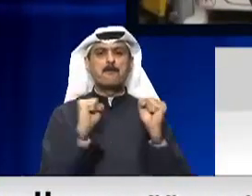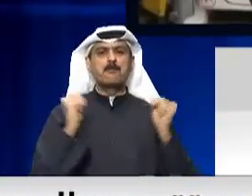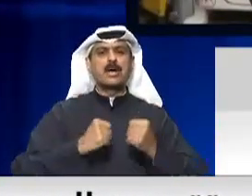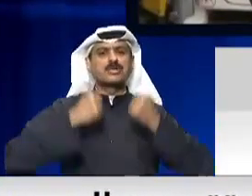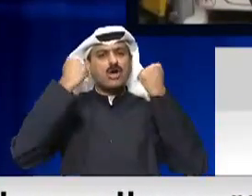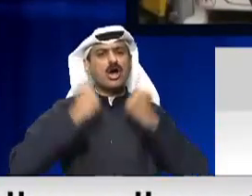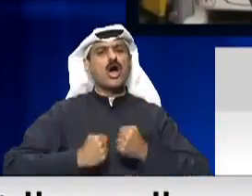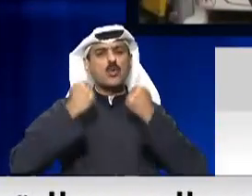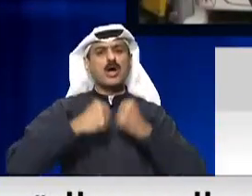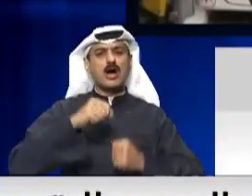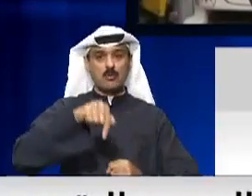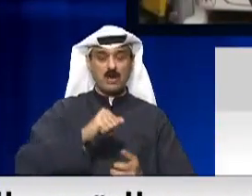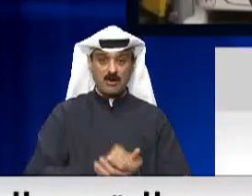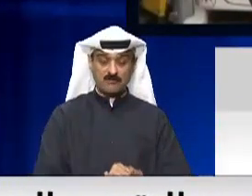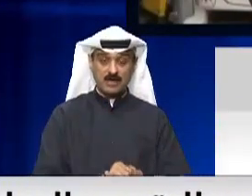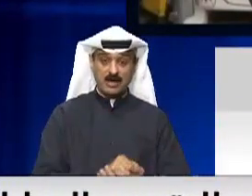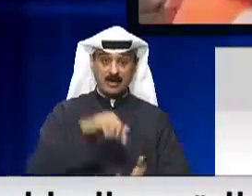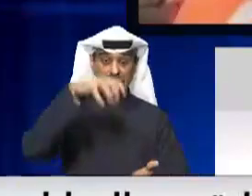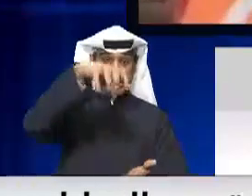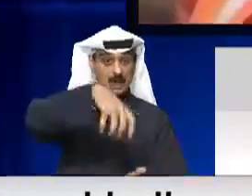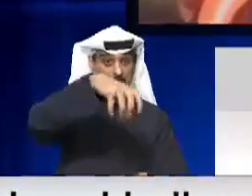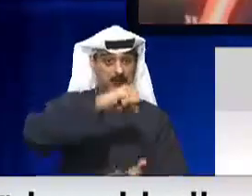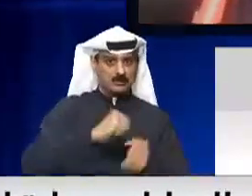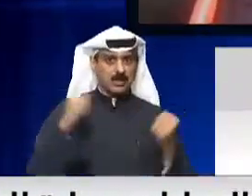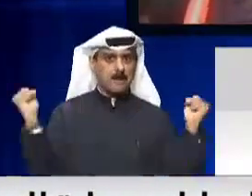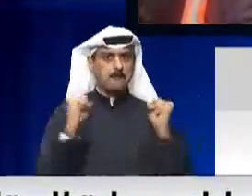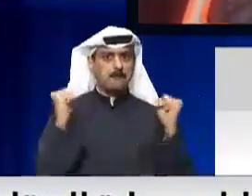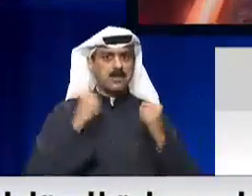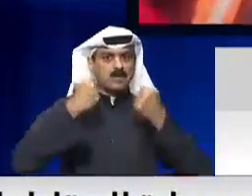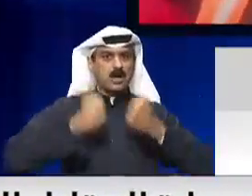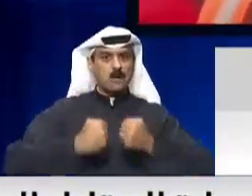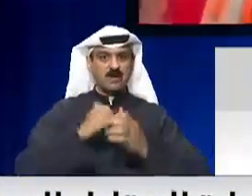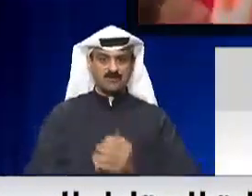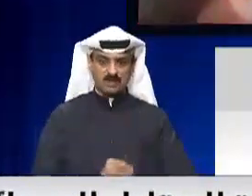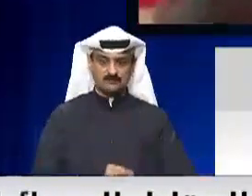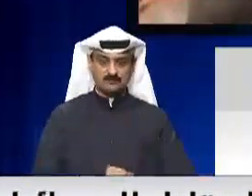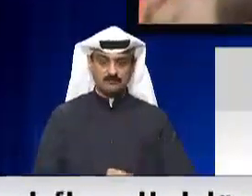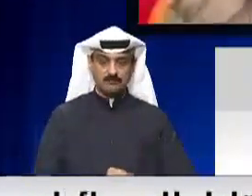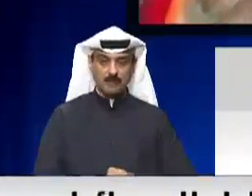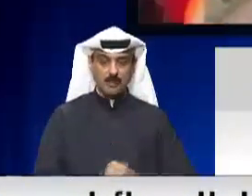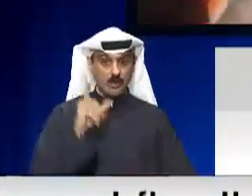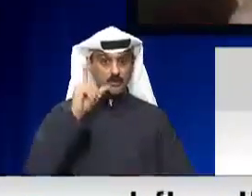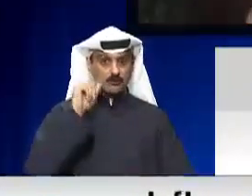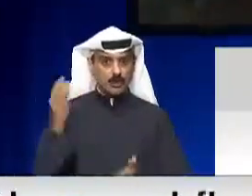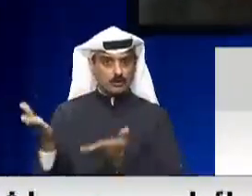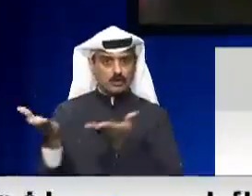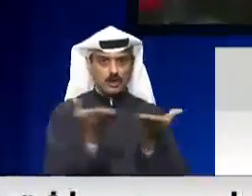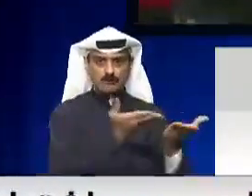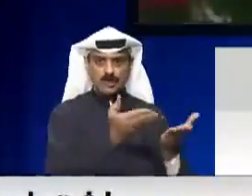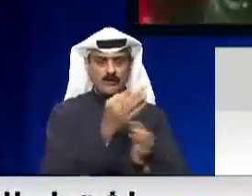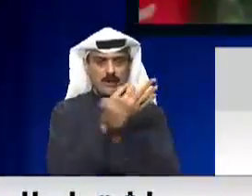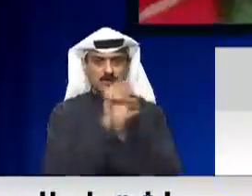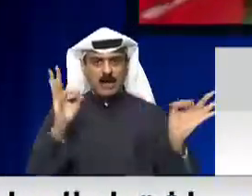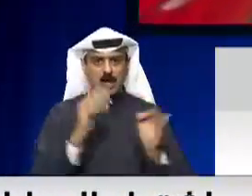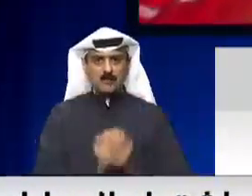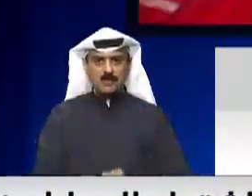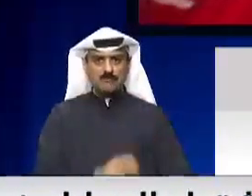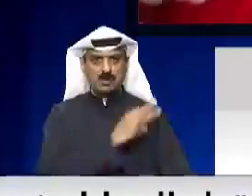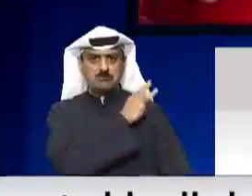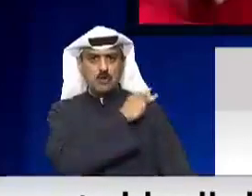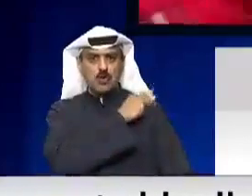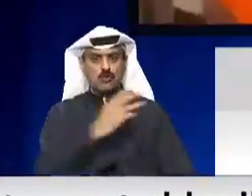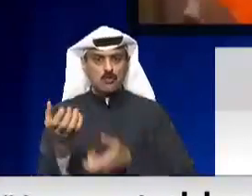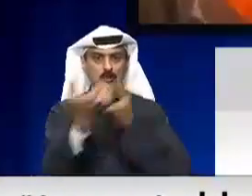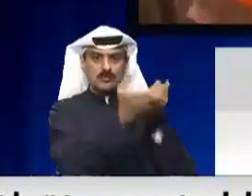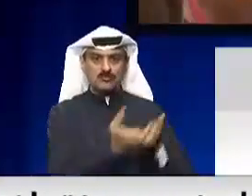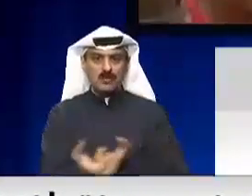التي موجودة في المناطق المنكوبة، ولكن جميع عناصر وأفراد وضباط صف قوة